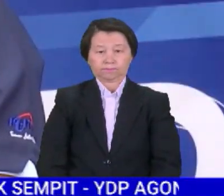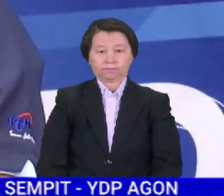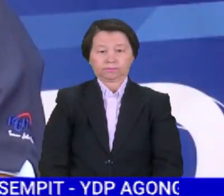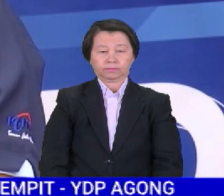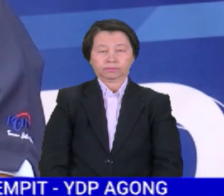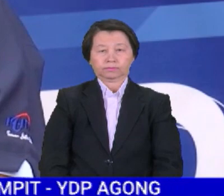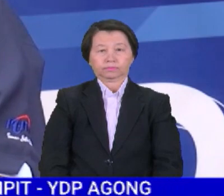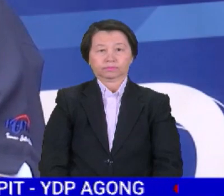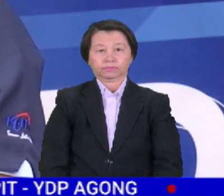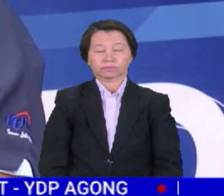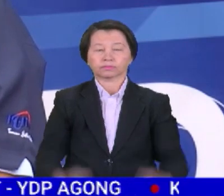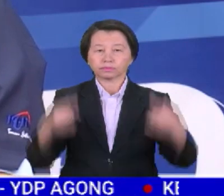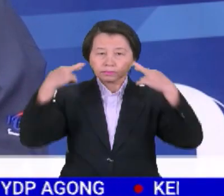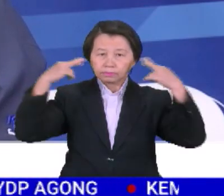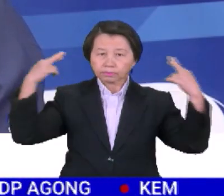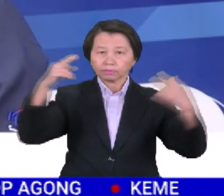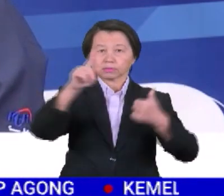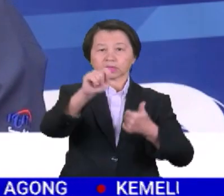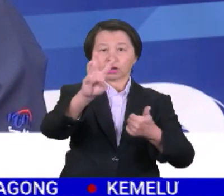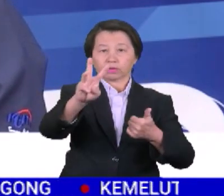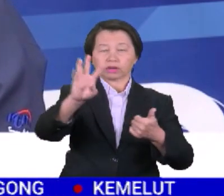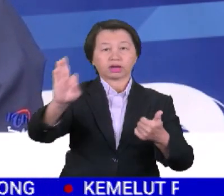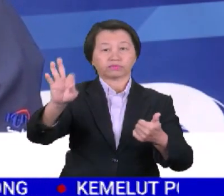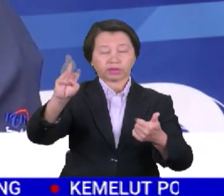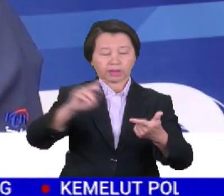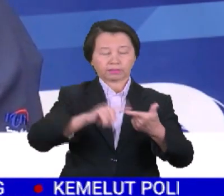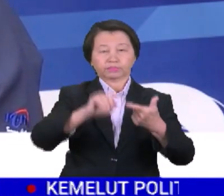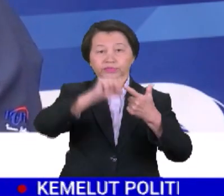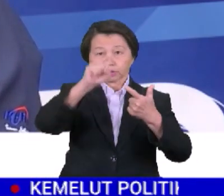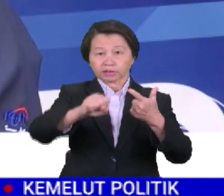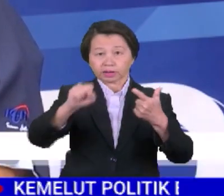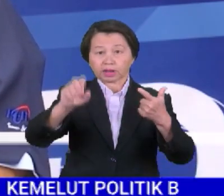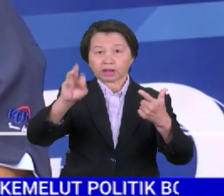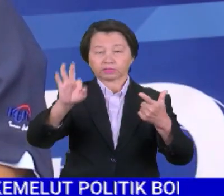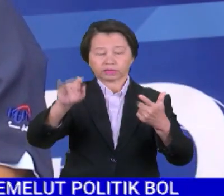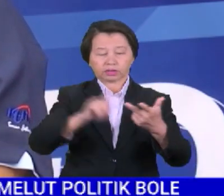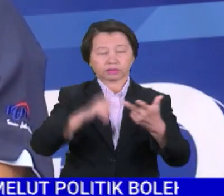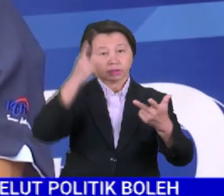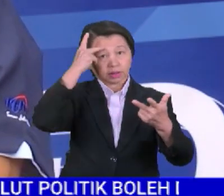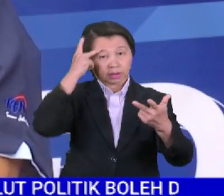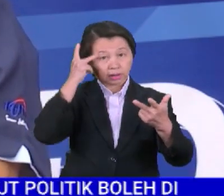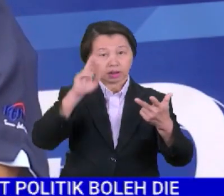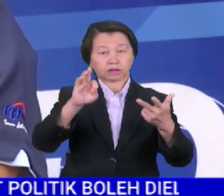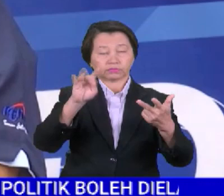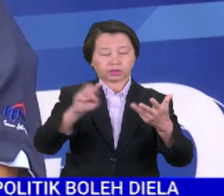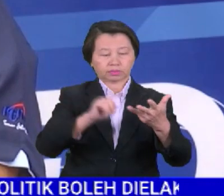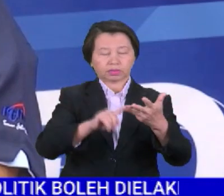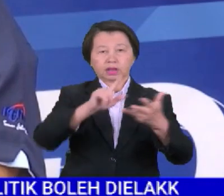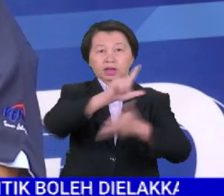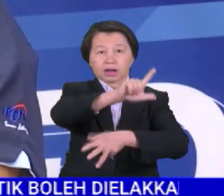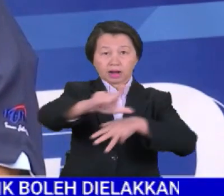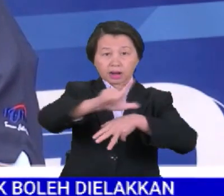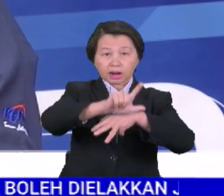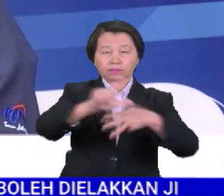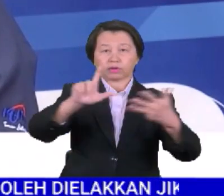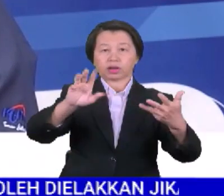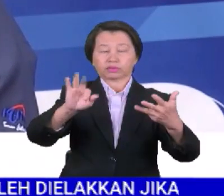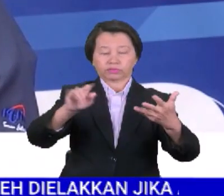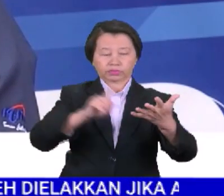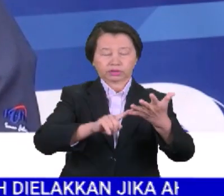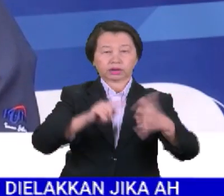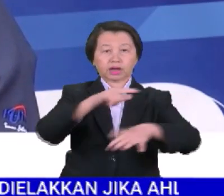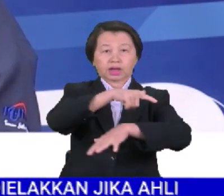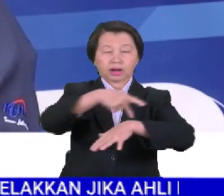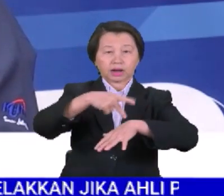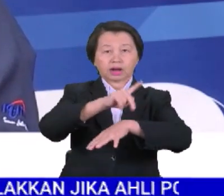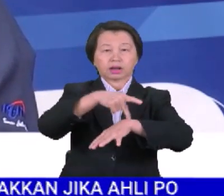Siaran radio Tawau FM, Sandakan FM, Keningau FM, Labuan FM dan